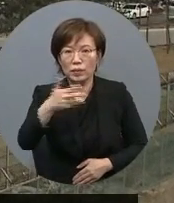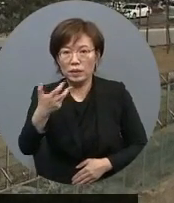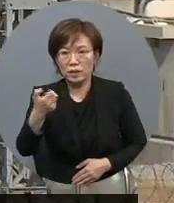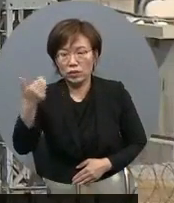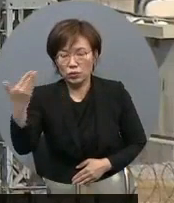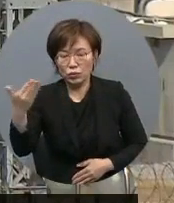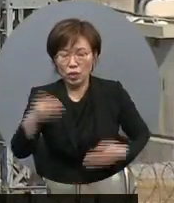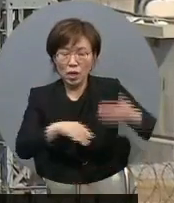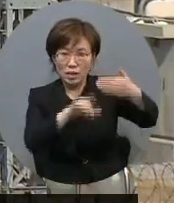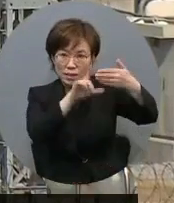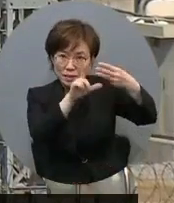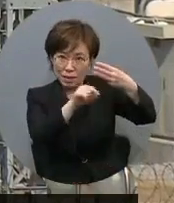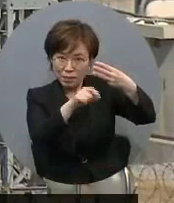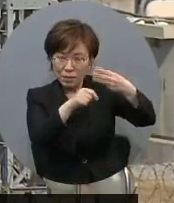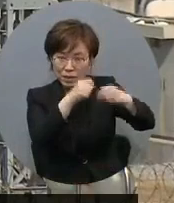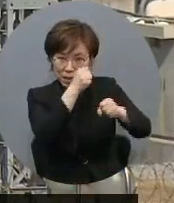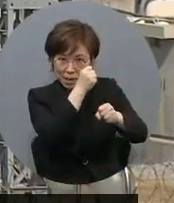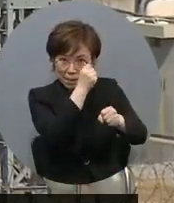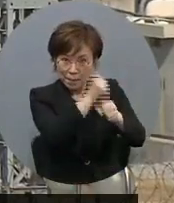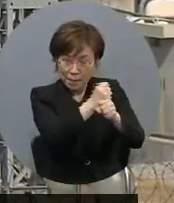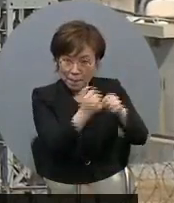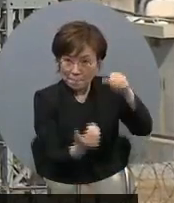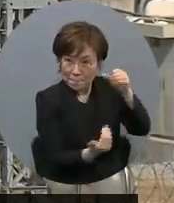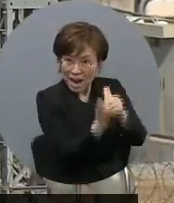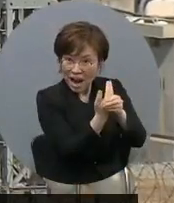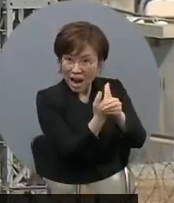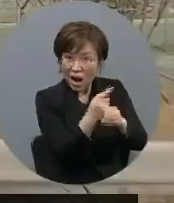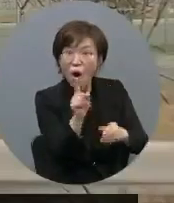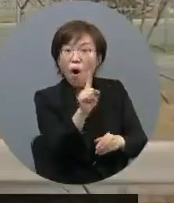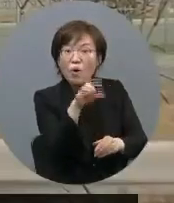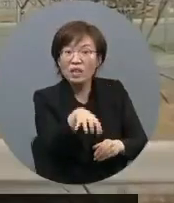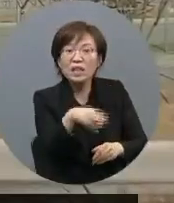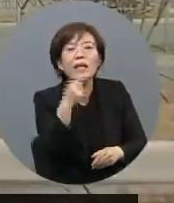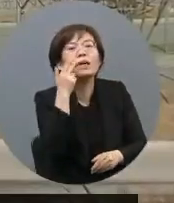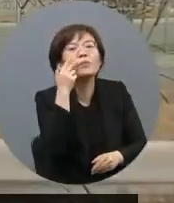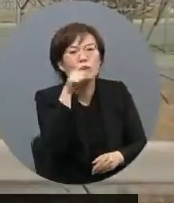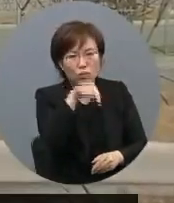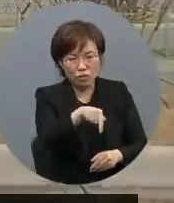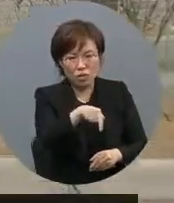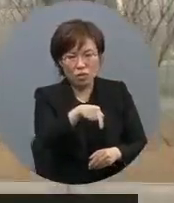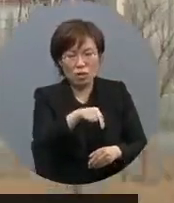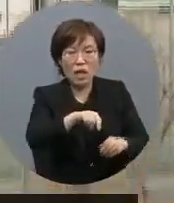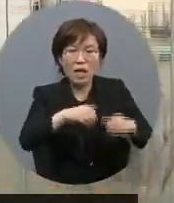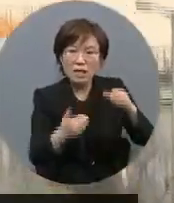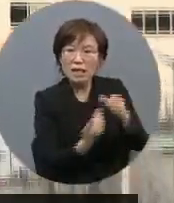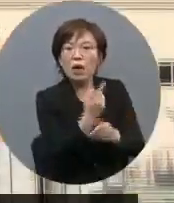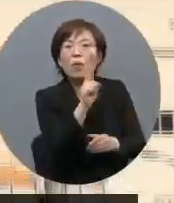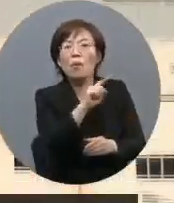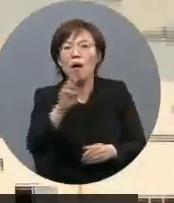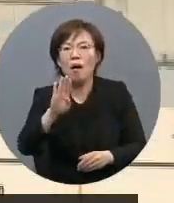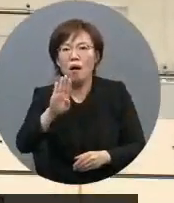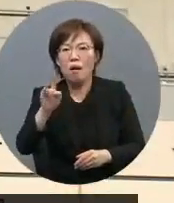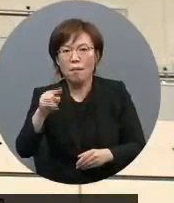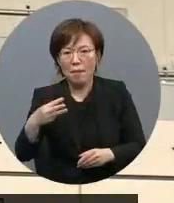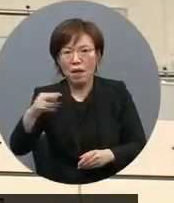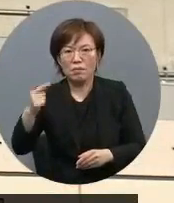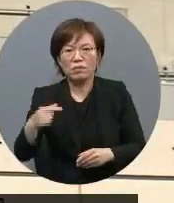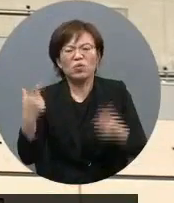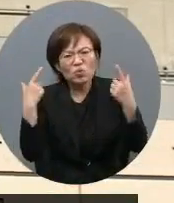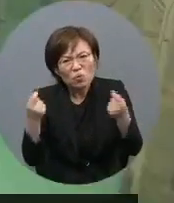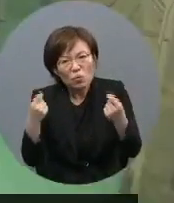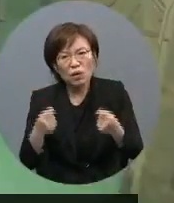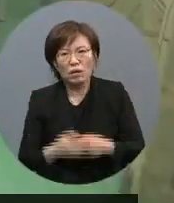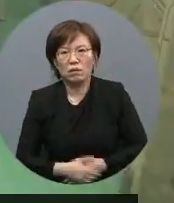1979년 3월에 발생한 미국 3마일섬 원자력 발전소 핵연료 누출 사고는 바로 이 밸브 이상의